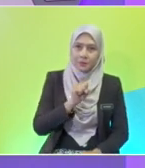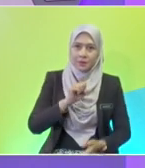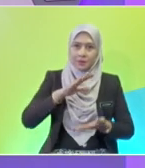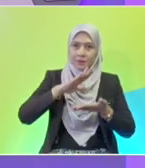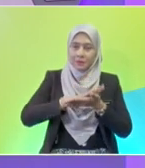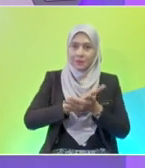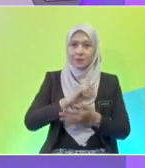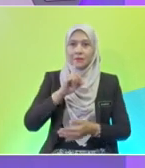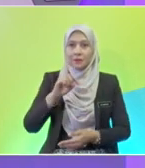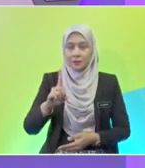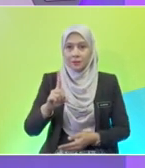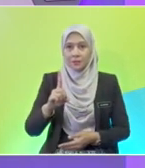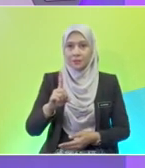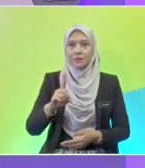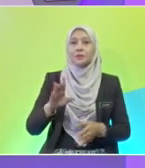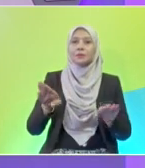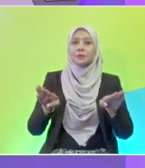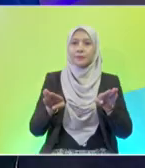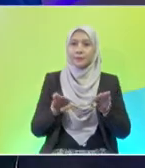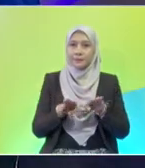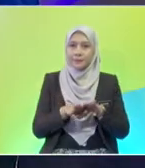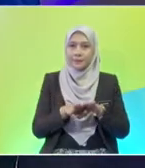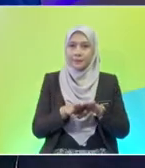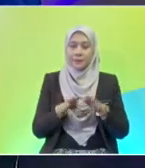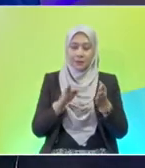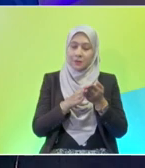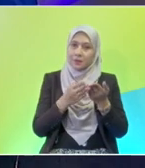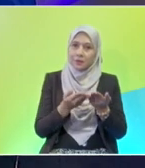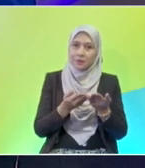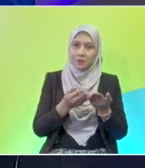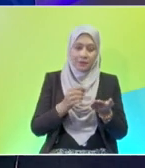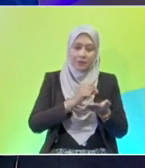jadi tak payah lagi nak pegang nota Irfan apabila